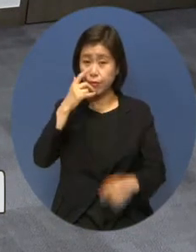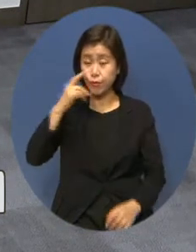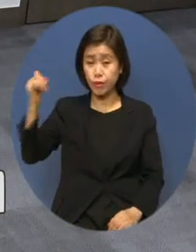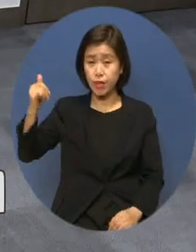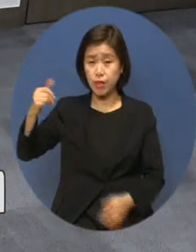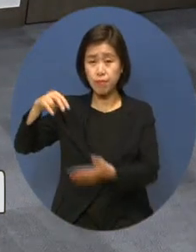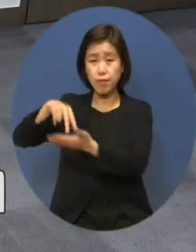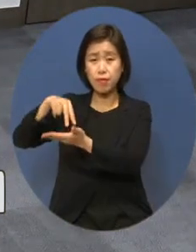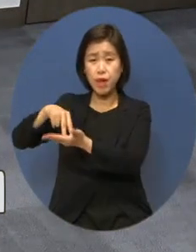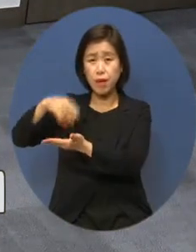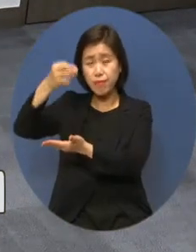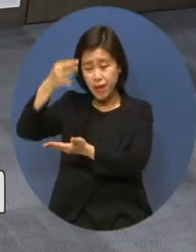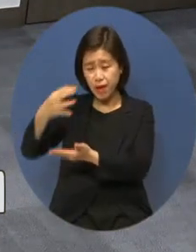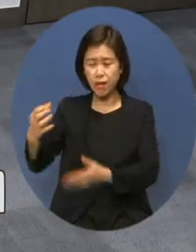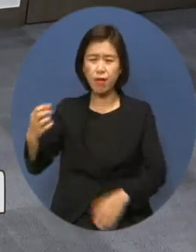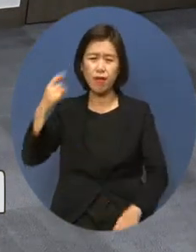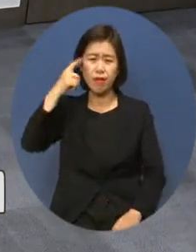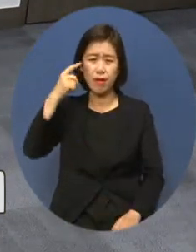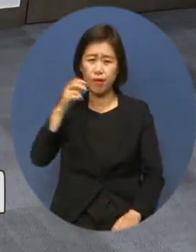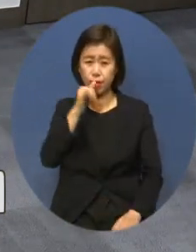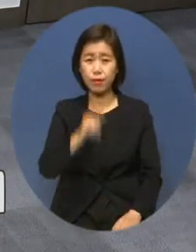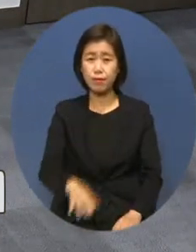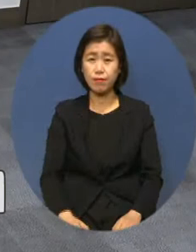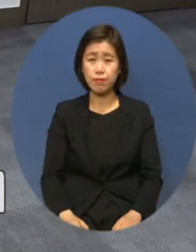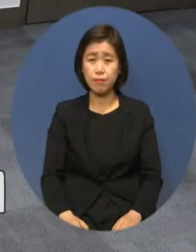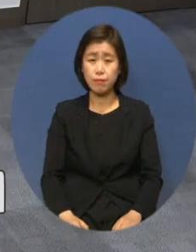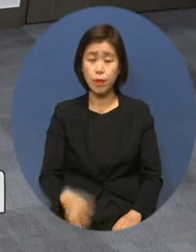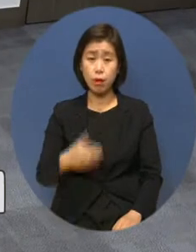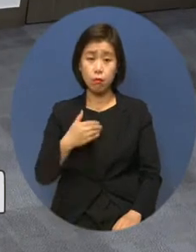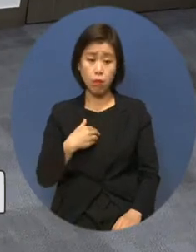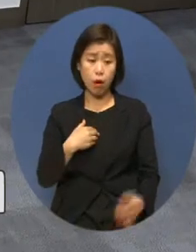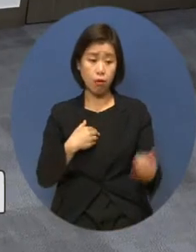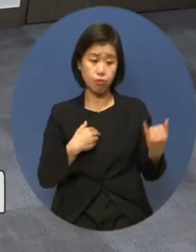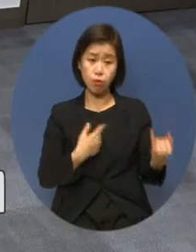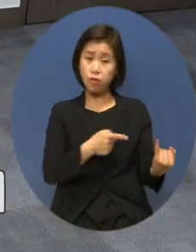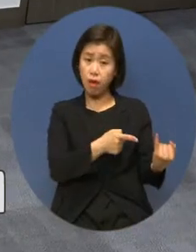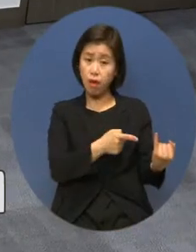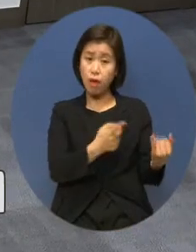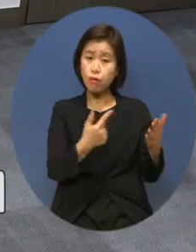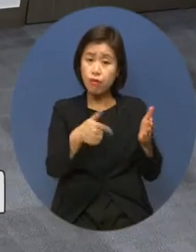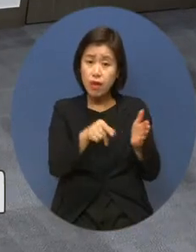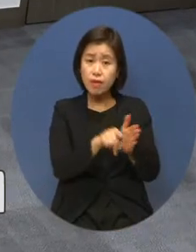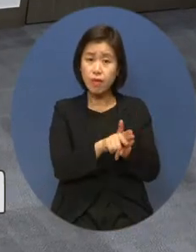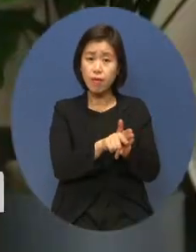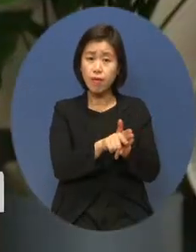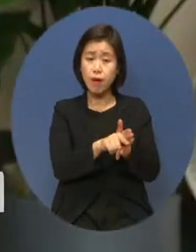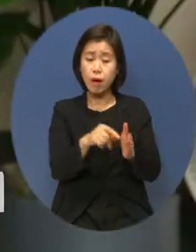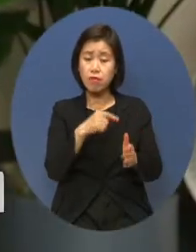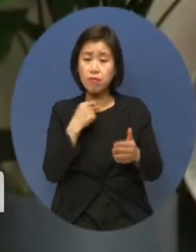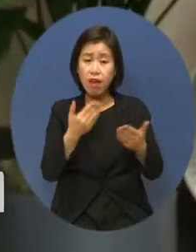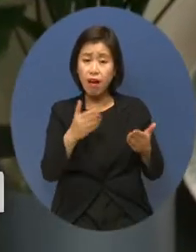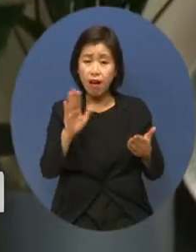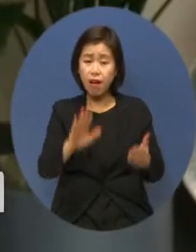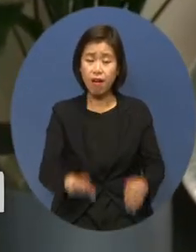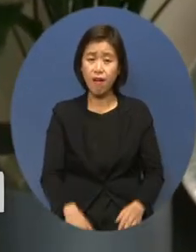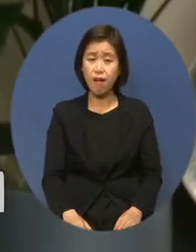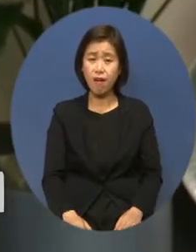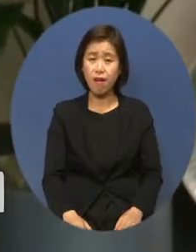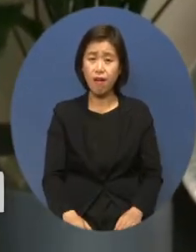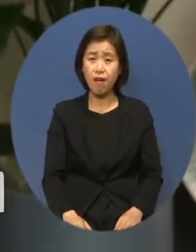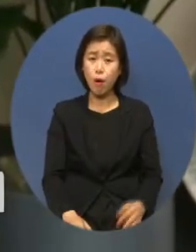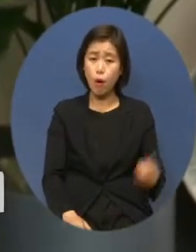내 인생을 희생하는 게 아니라 내가 자유로워지고 싶어서 혜정이가 자유로워져야 되는 거라고 말씀을